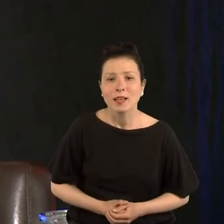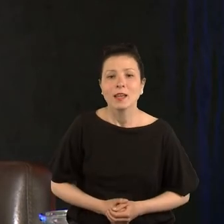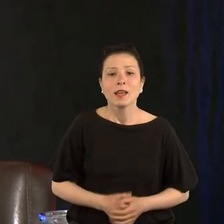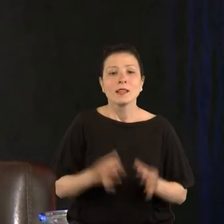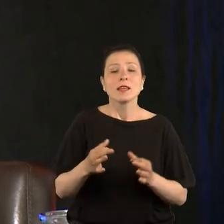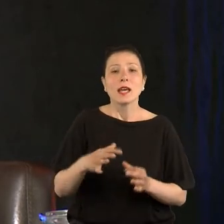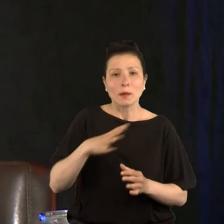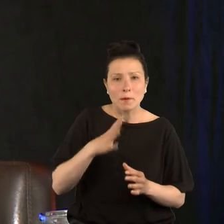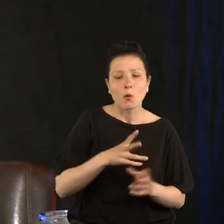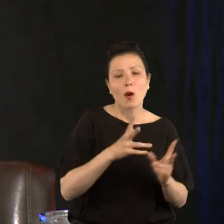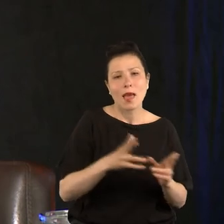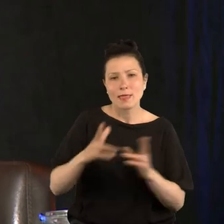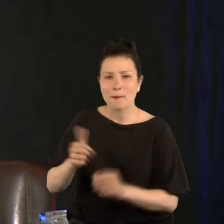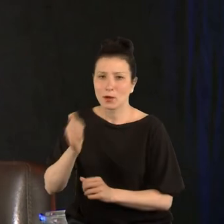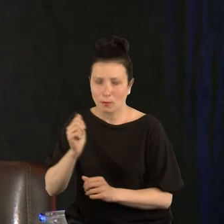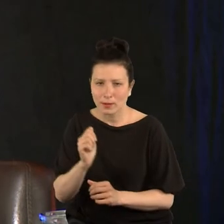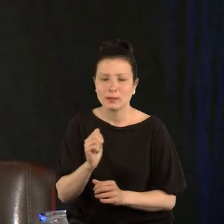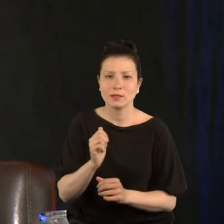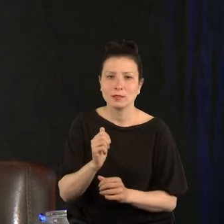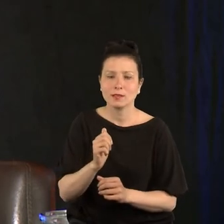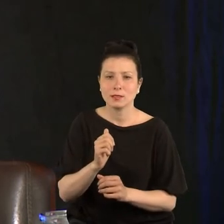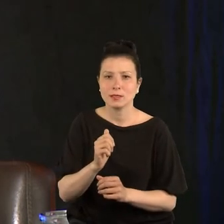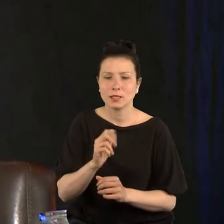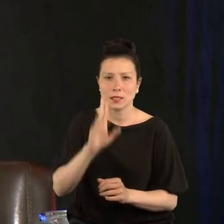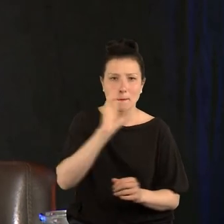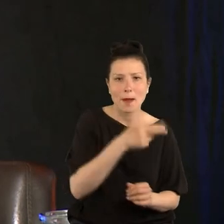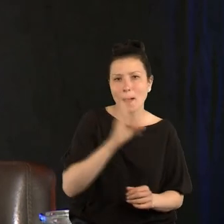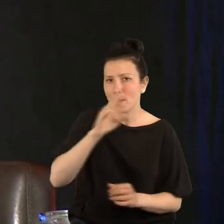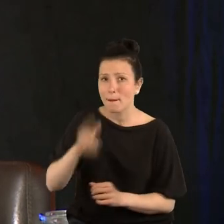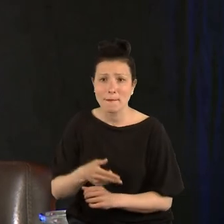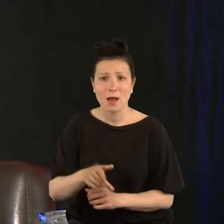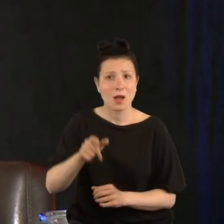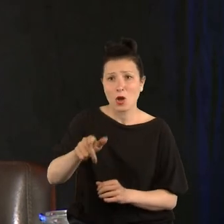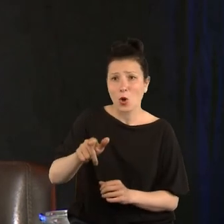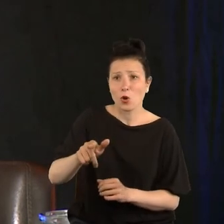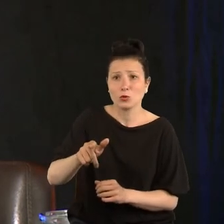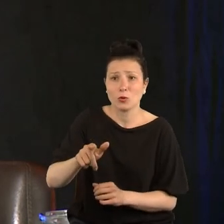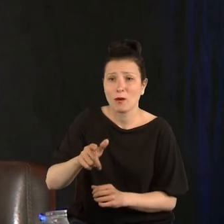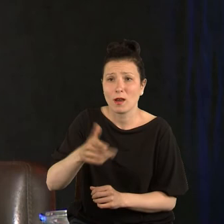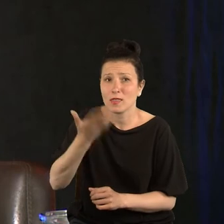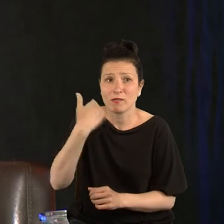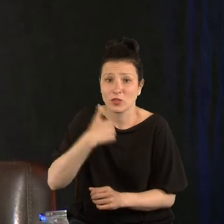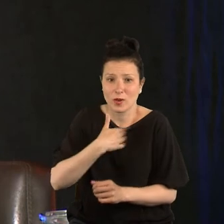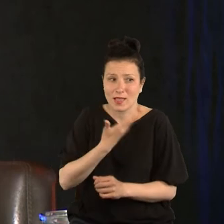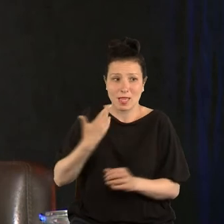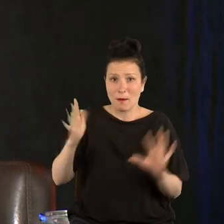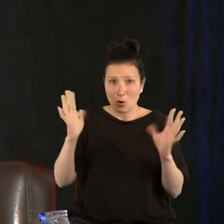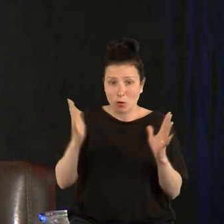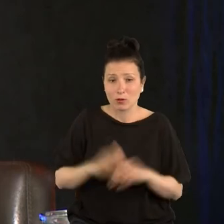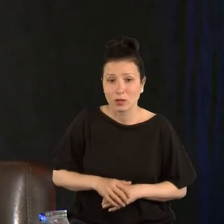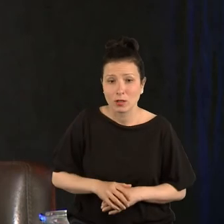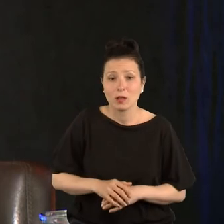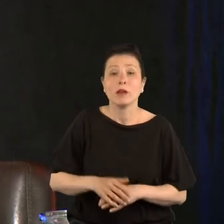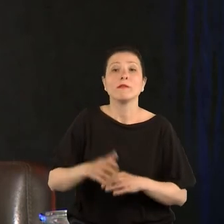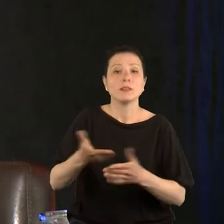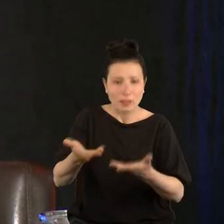bo ktoś po drodze nie wiedział, że ma po drugiej stronie kandydata, który nie ma rąk, więc dostawałam